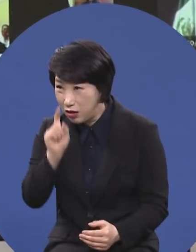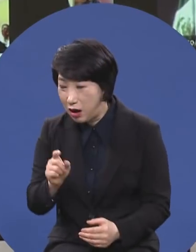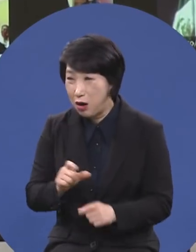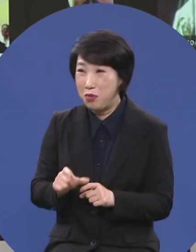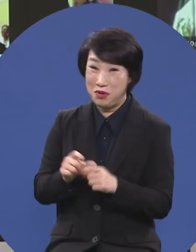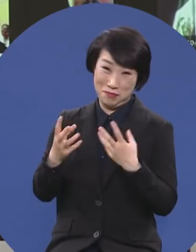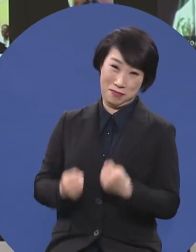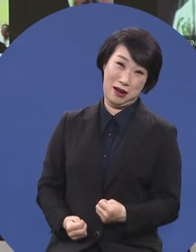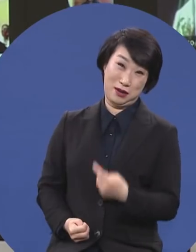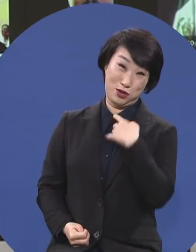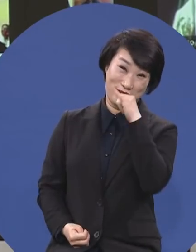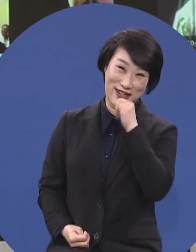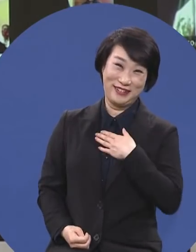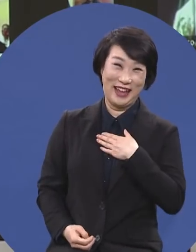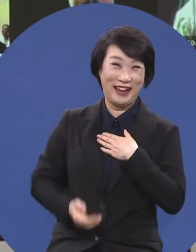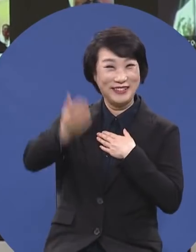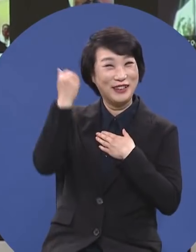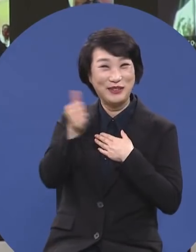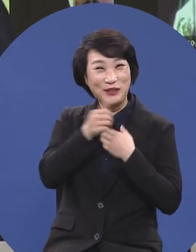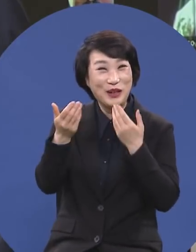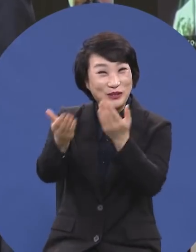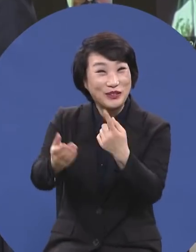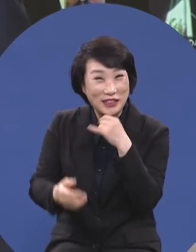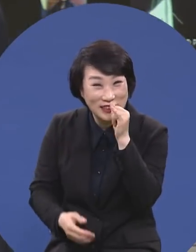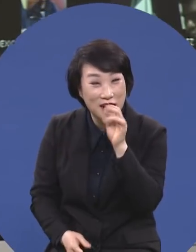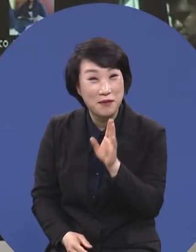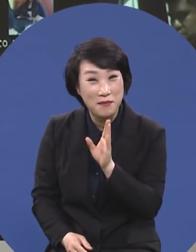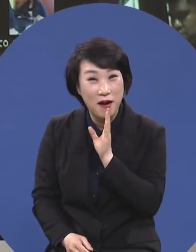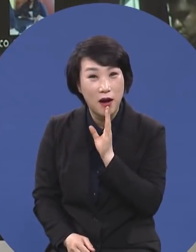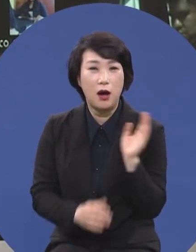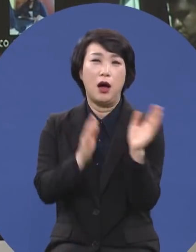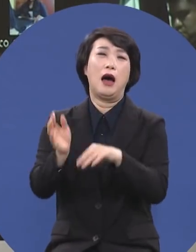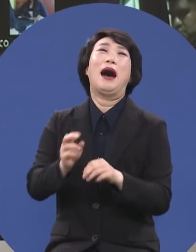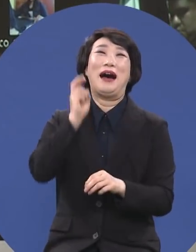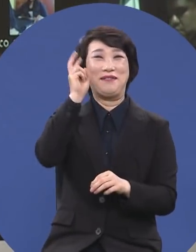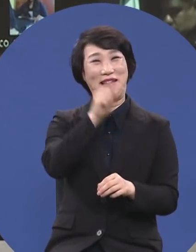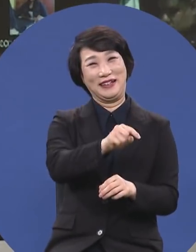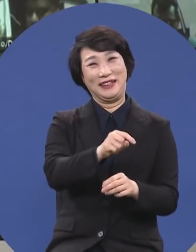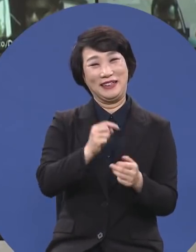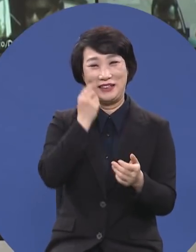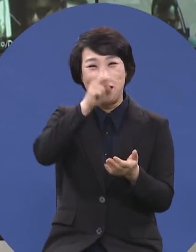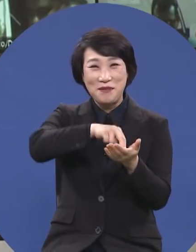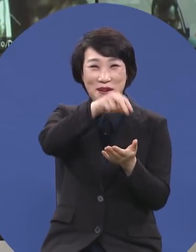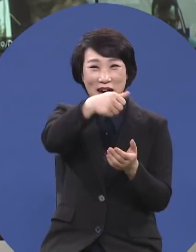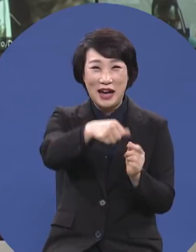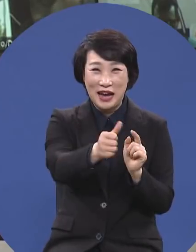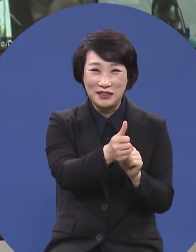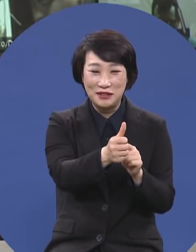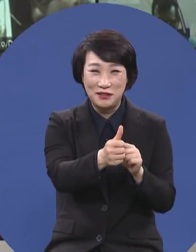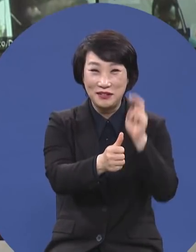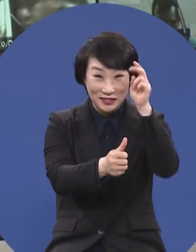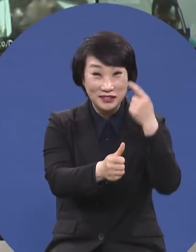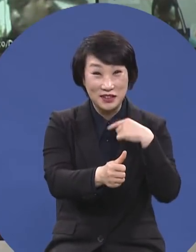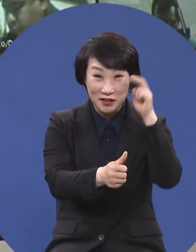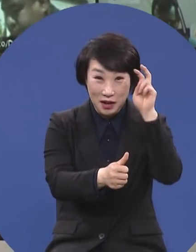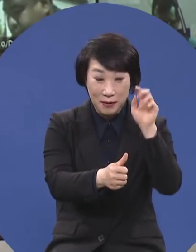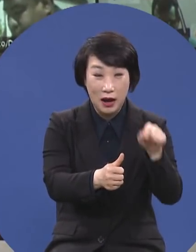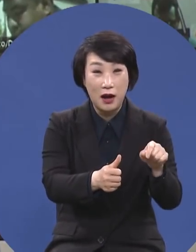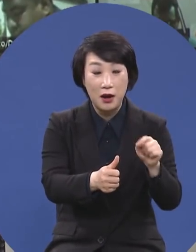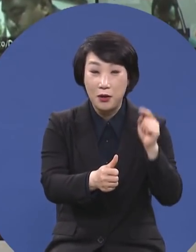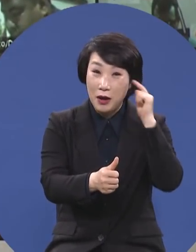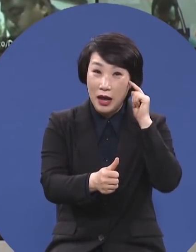했다고 말씀드리지 않습니까? 아마 탕자도 그랬나 봅니다. 왜 그러냐? 성장한